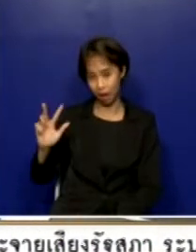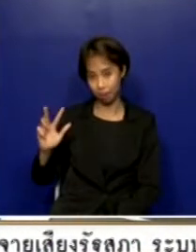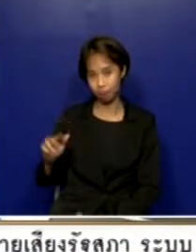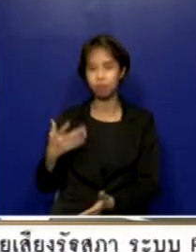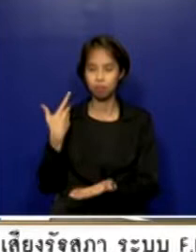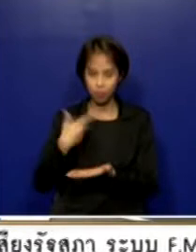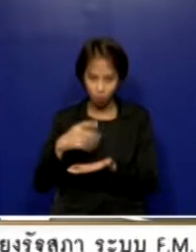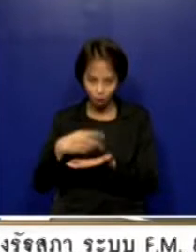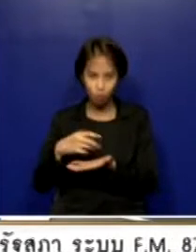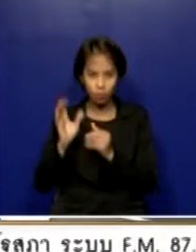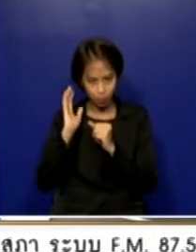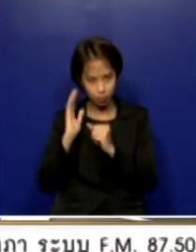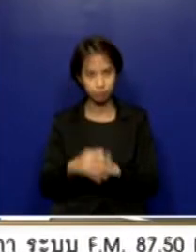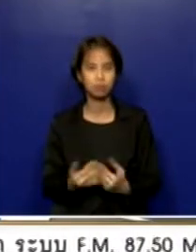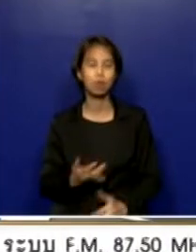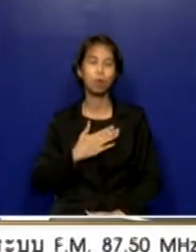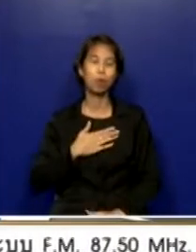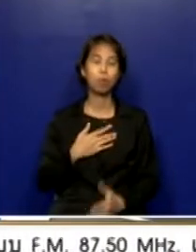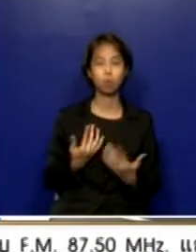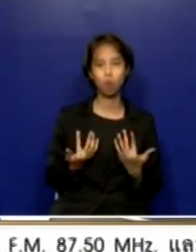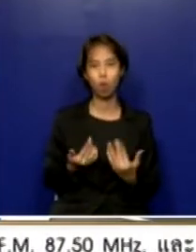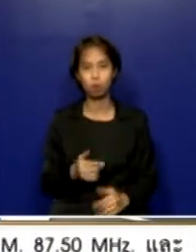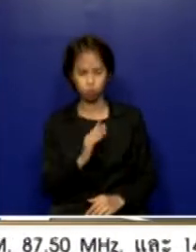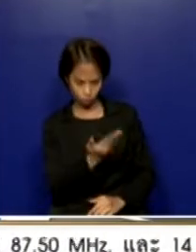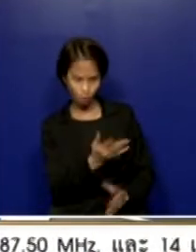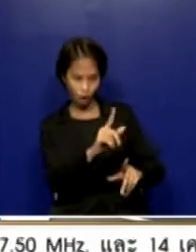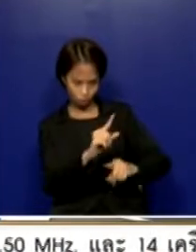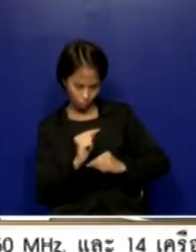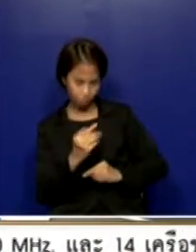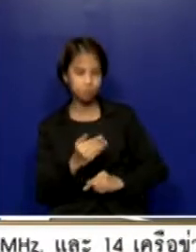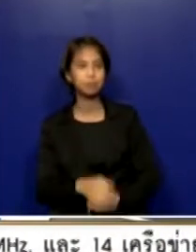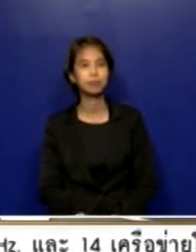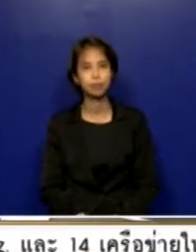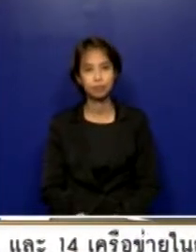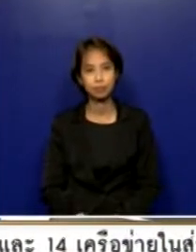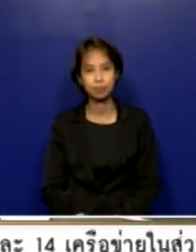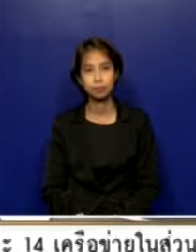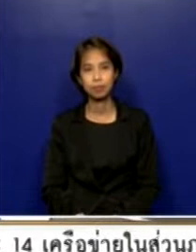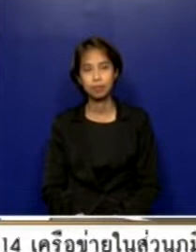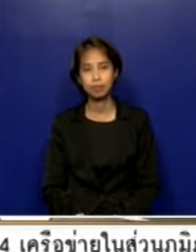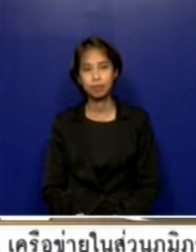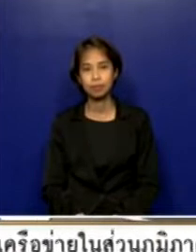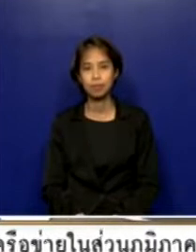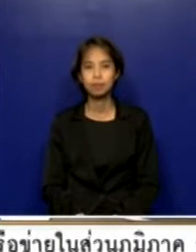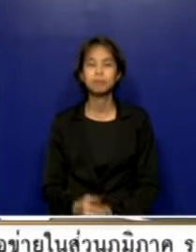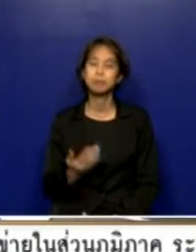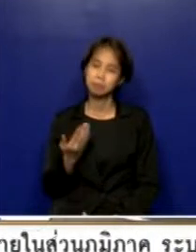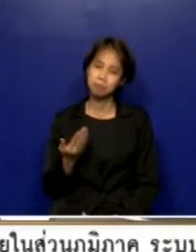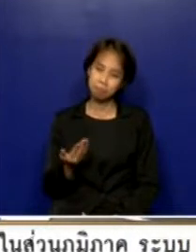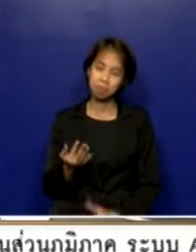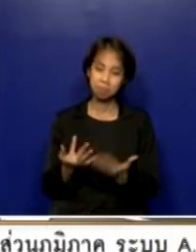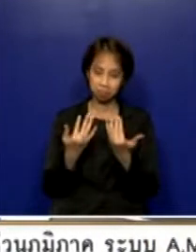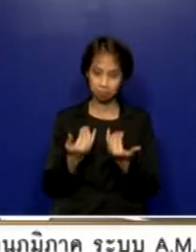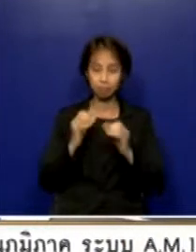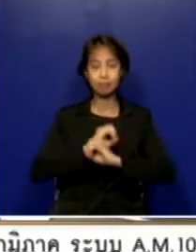บุคคลดังกล่าวเคยเป็นผู้สมัครสสพรรคพลังประชารัฐแต่ว่าสอบตกเพราะว่าอยู่ในบัญชีรายชื่อที่ไปไม่ถึงและก็เคยเป็นข้าราชการการเมืองก็เลย